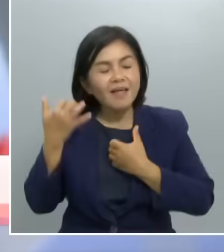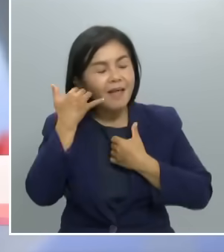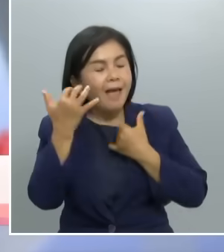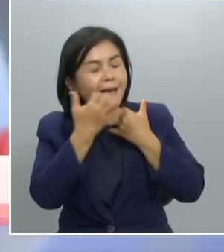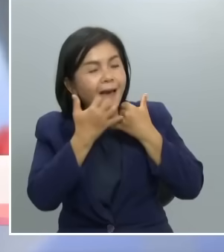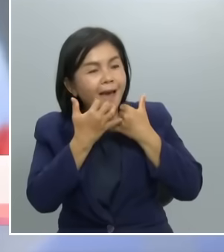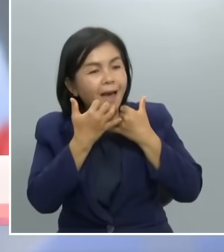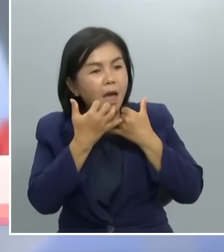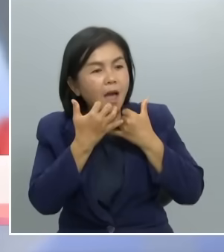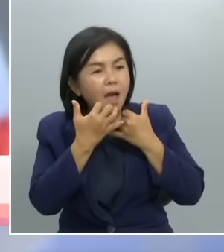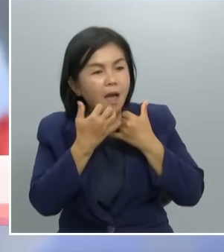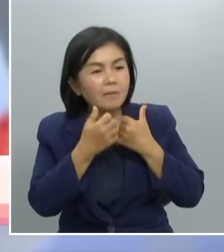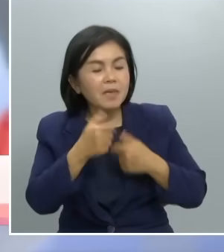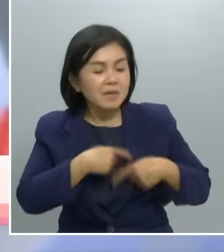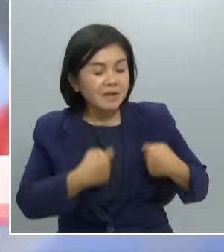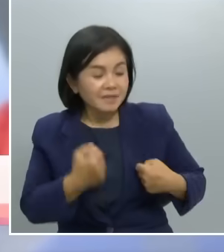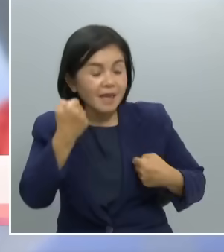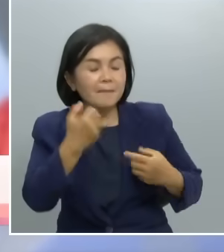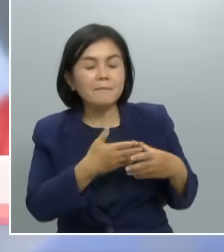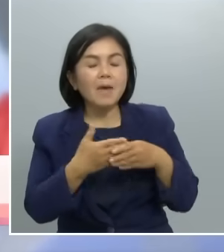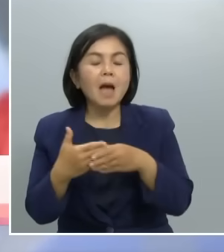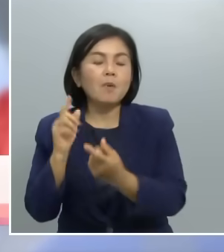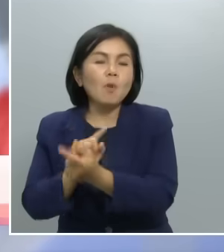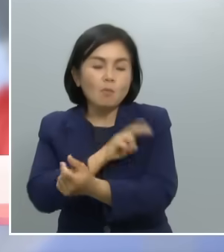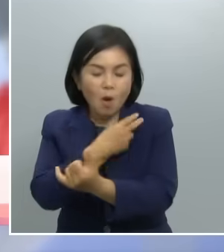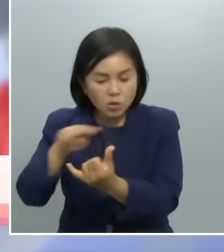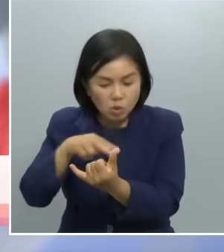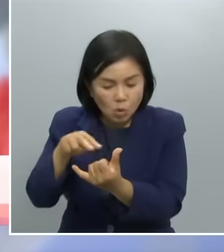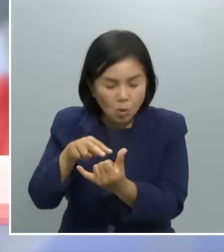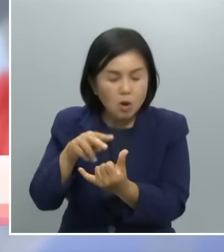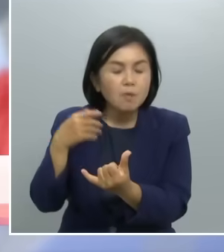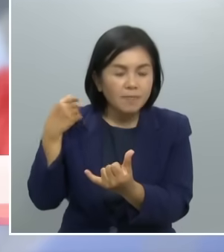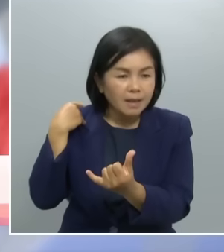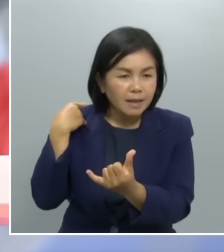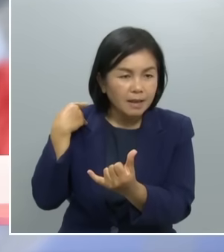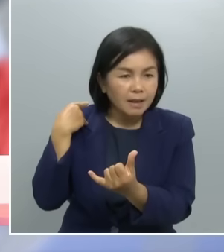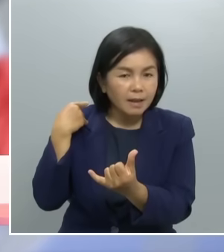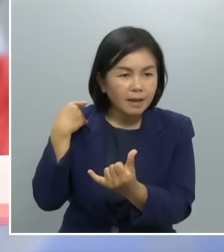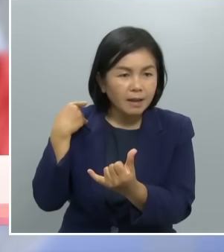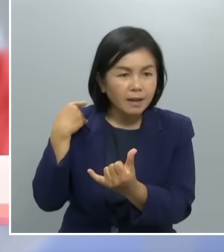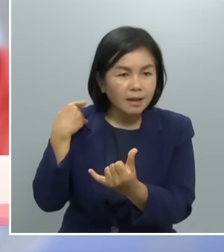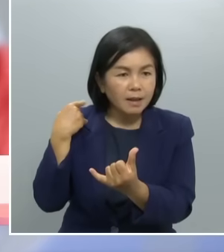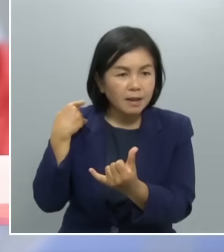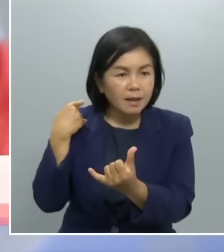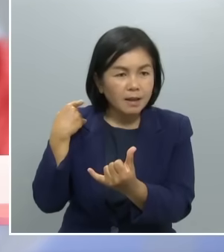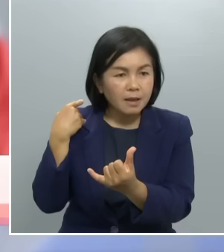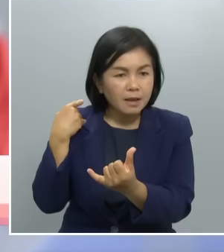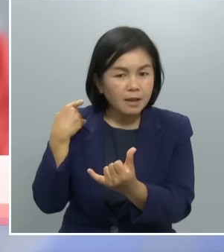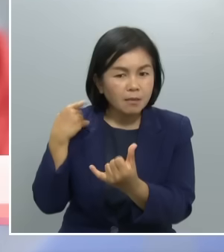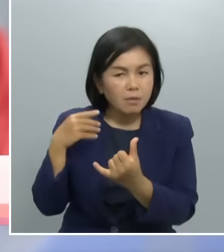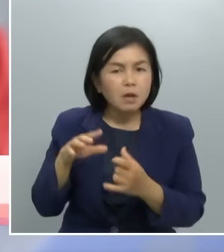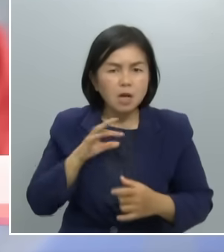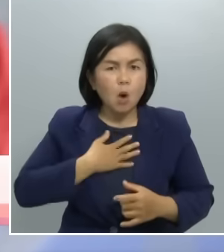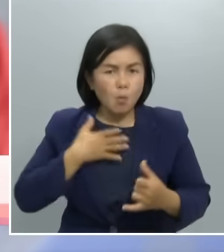จดีแต่หนูก็รีบมาโรงพยาบาลเสร็จมาถึงโรงพยาบาลก็ไปจับเท้าแฟนดู